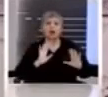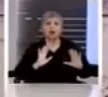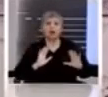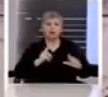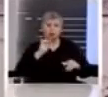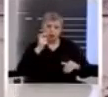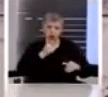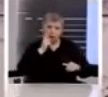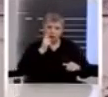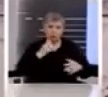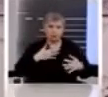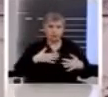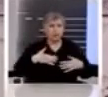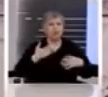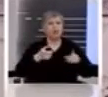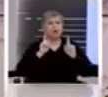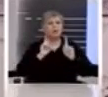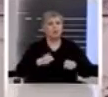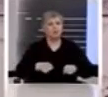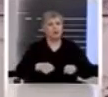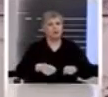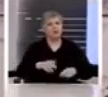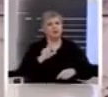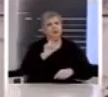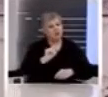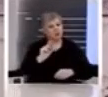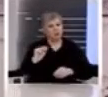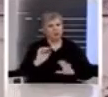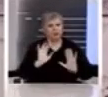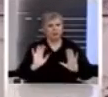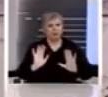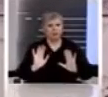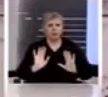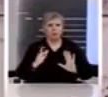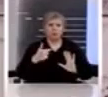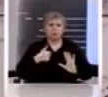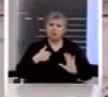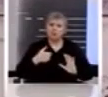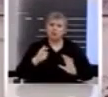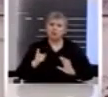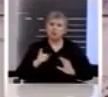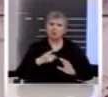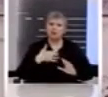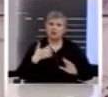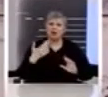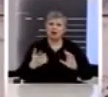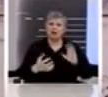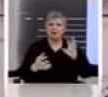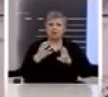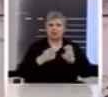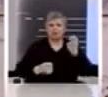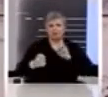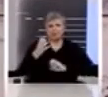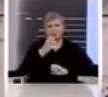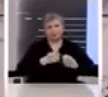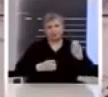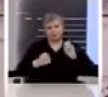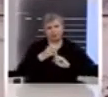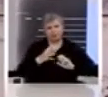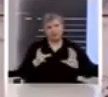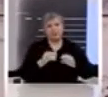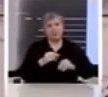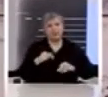εκφράζω και για τις αποφάσεις τις οποίες παίρνω. Έτσι δεν είναι, όλοι κρινόμαστε, δεν ανάγκη να μαλώσουμε και επ' αυτού, αλλά αυτή η